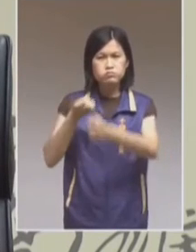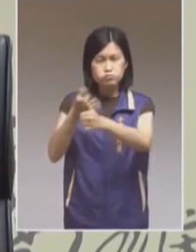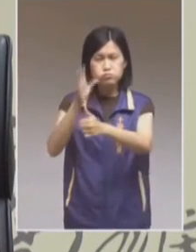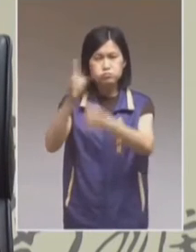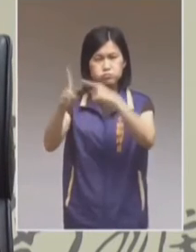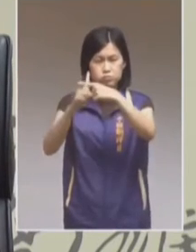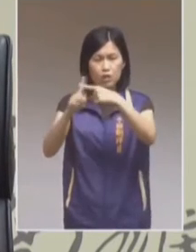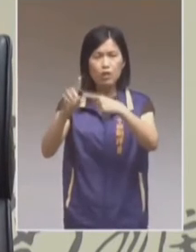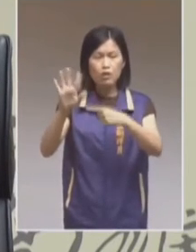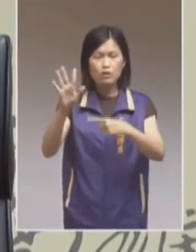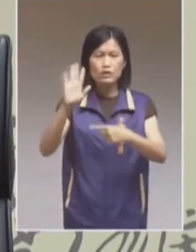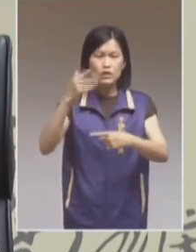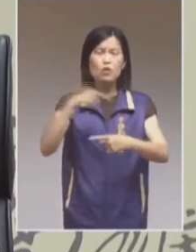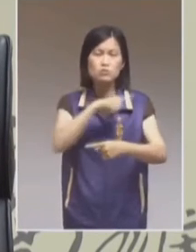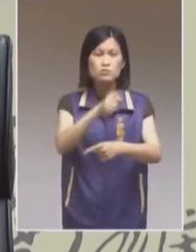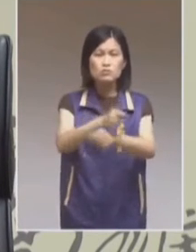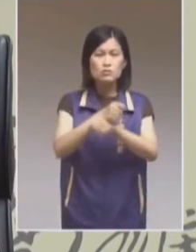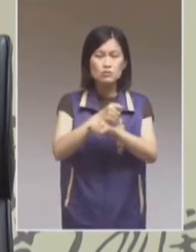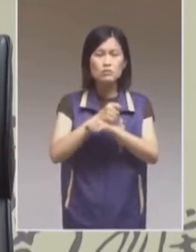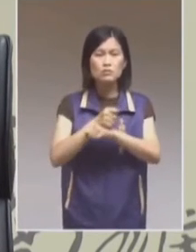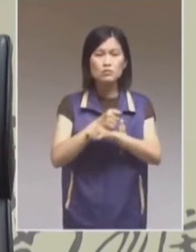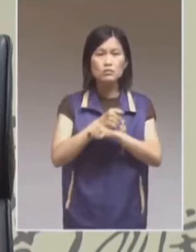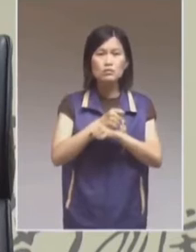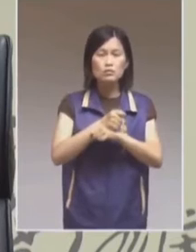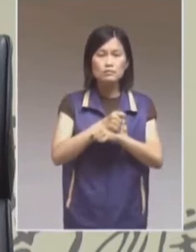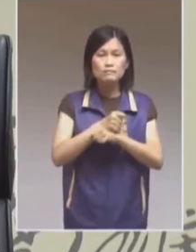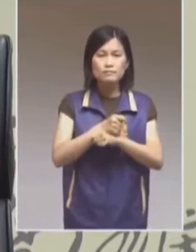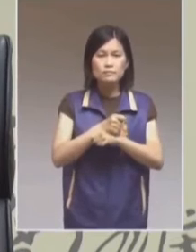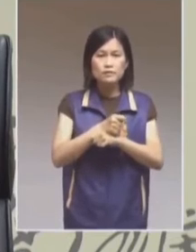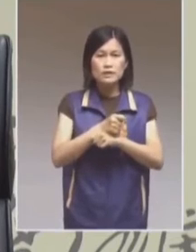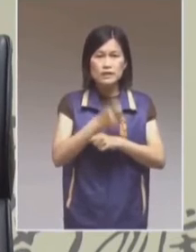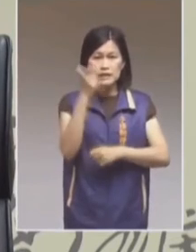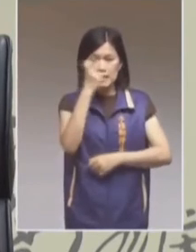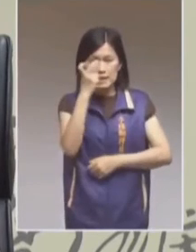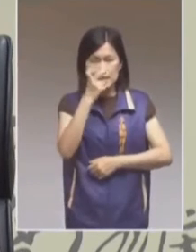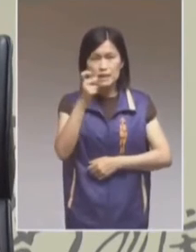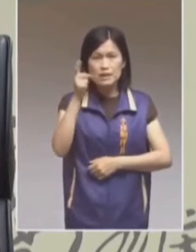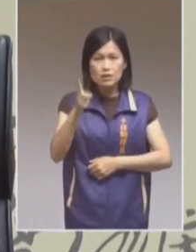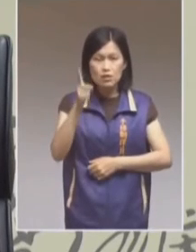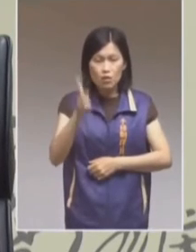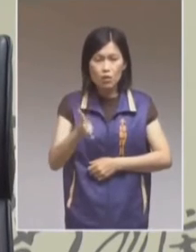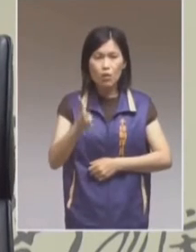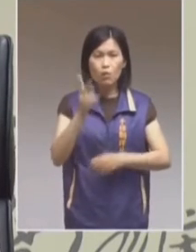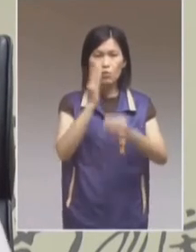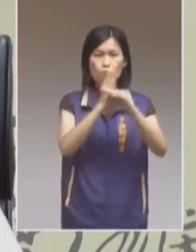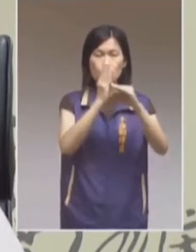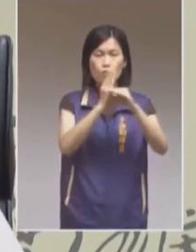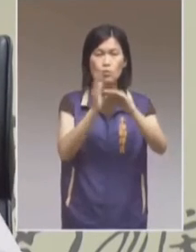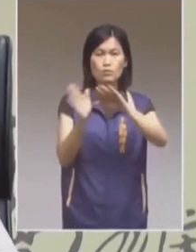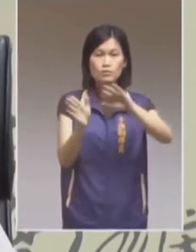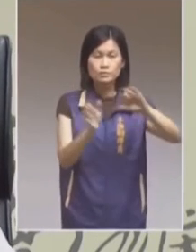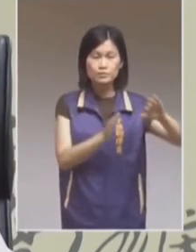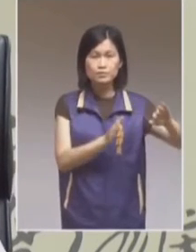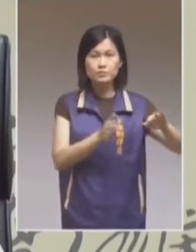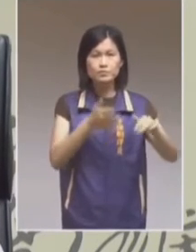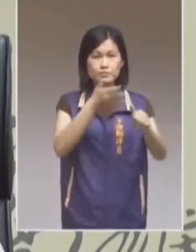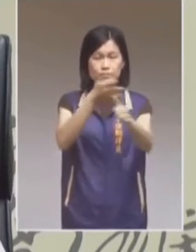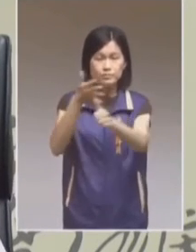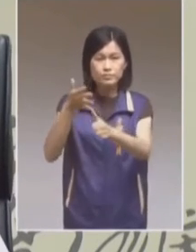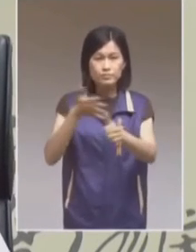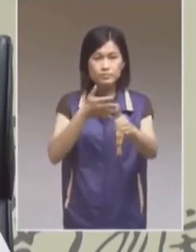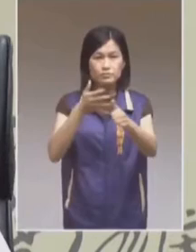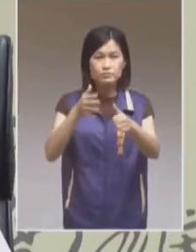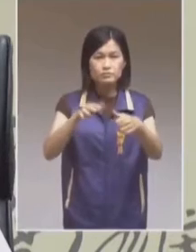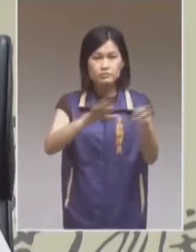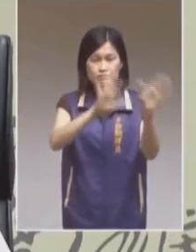心起见，那这个在检体复验当中，那疫调的部分有